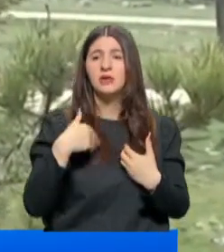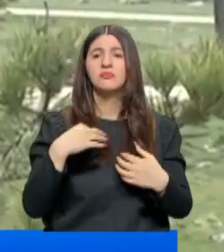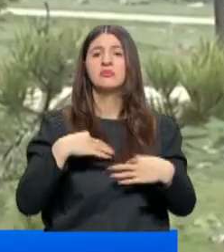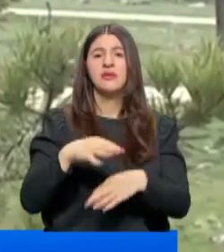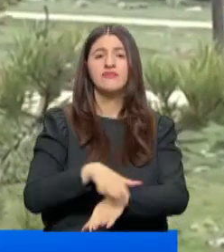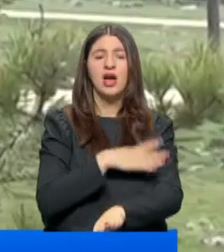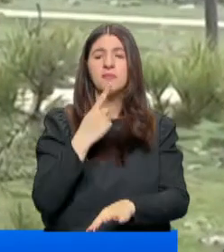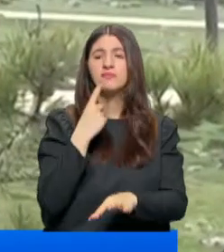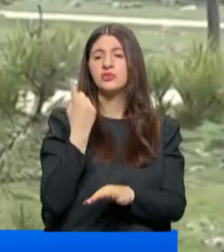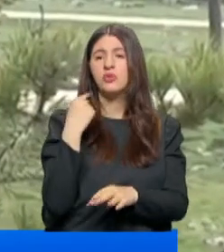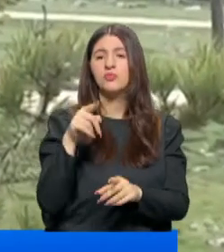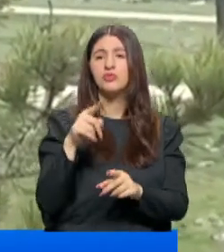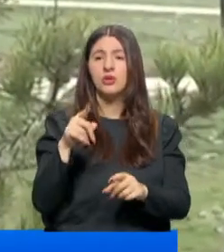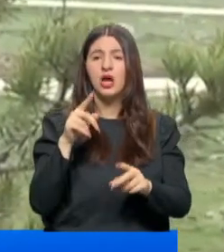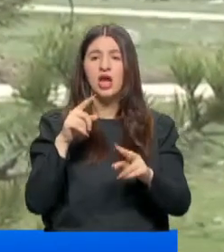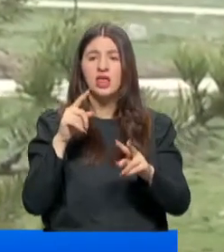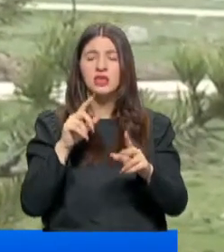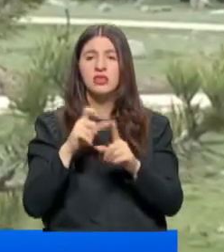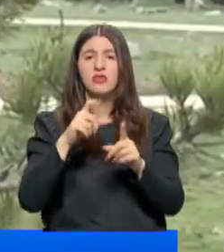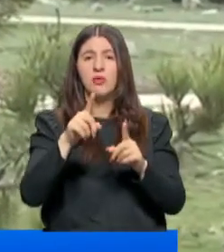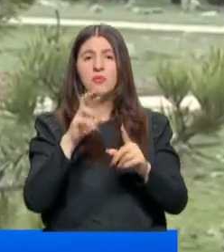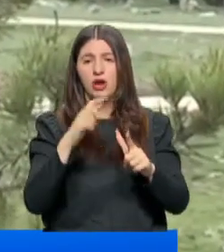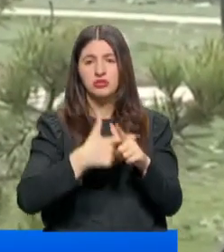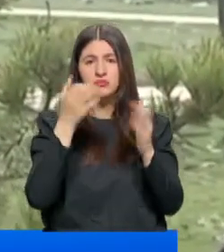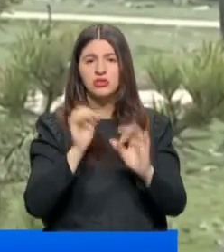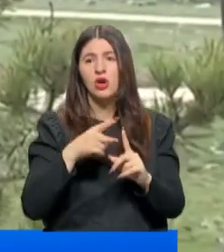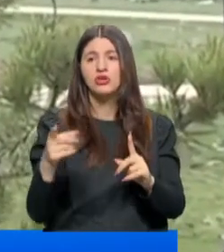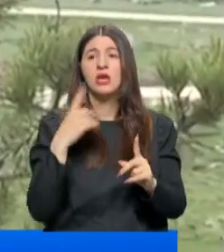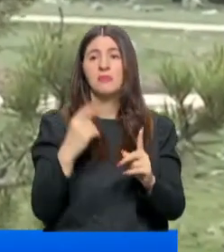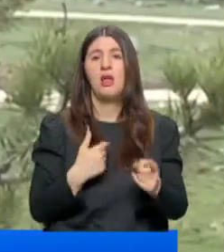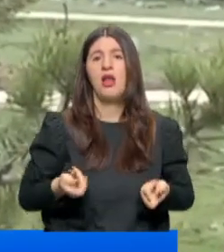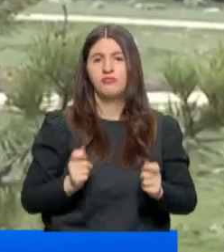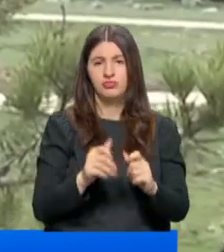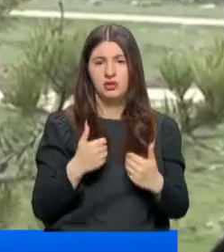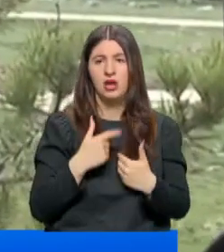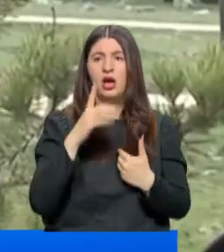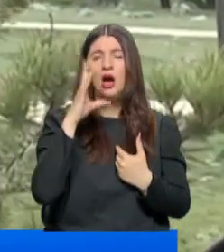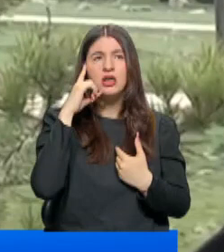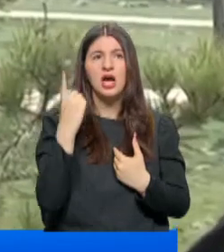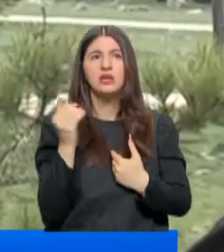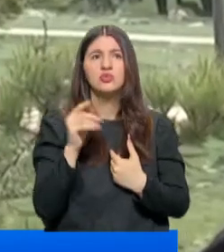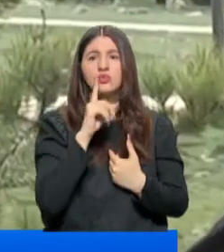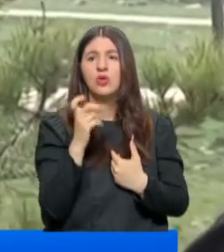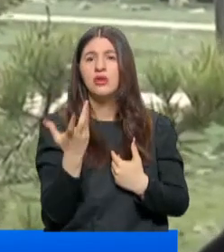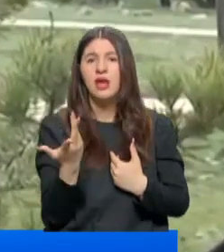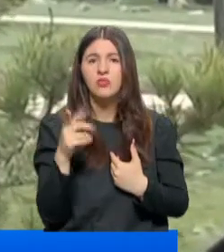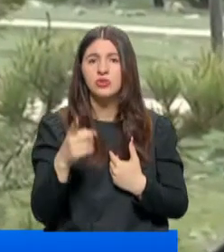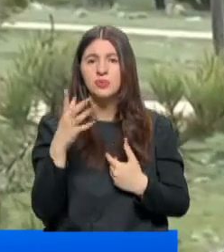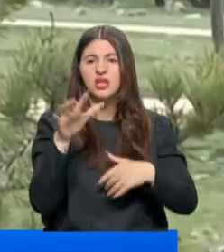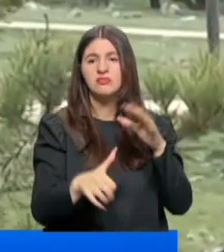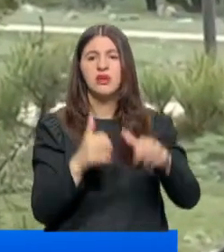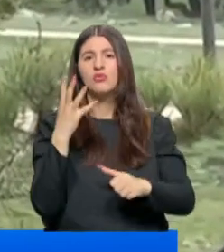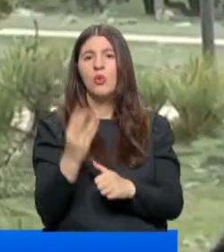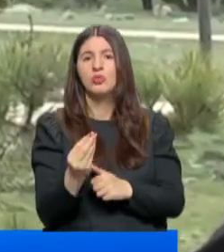Bey geçen yıl bu Davos projesi başladığından itibaren öncelikle bizi kapattı. Ve insanın aklına gelen ilk konu nedir? Burada bir rant